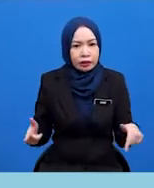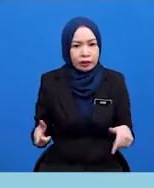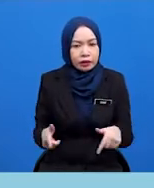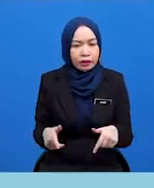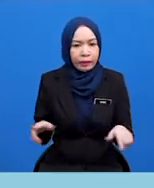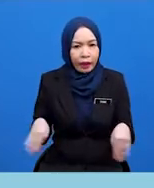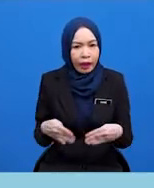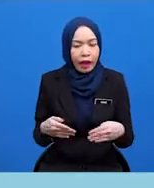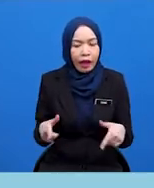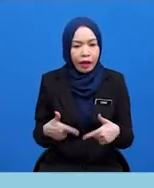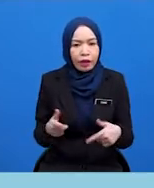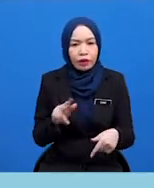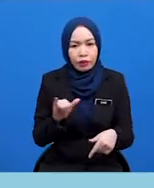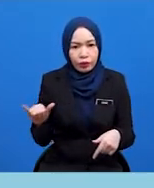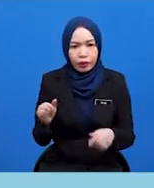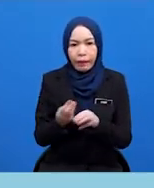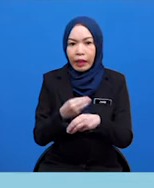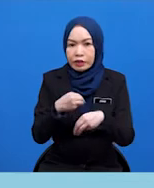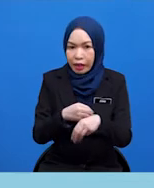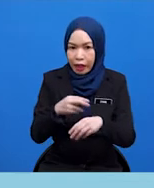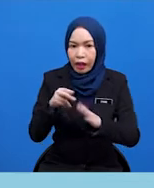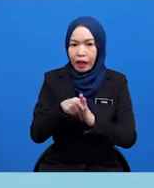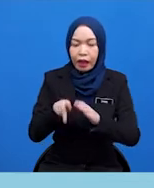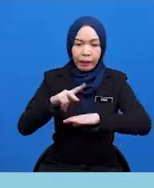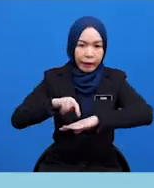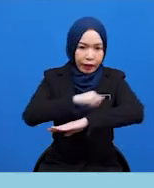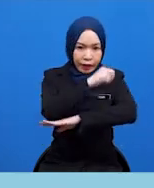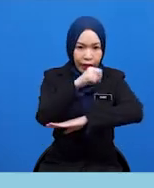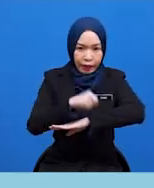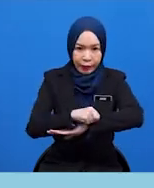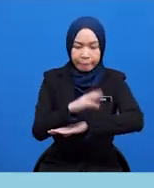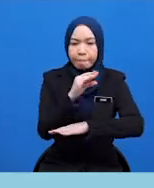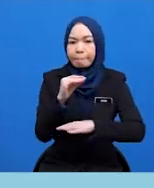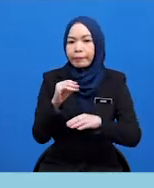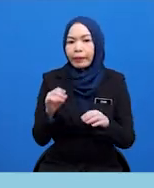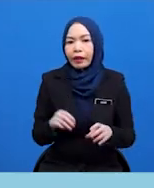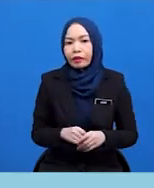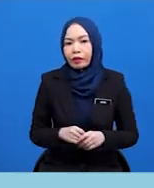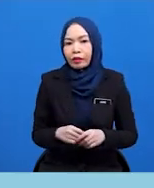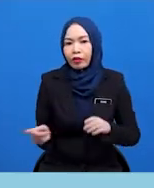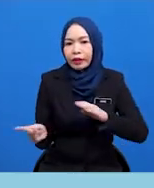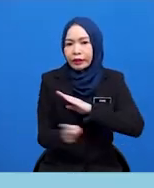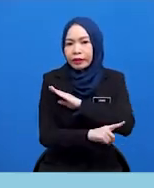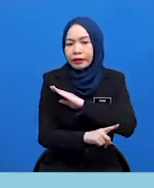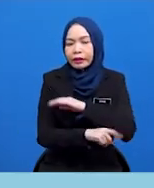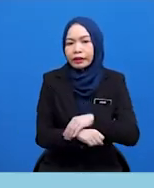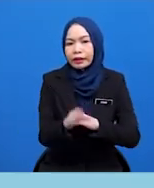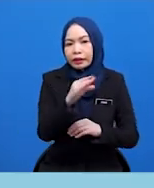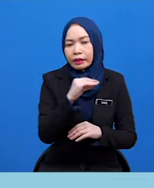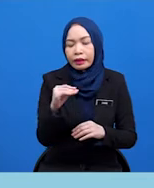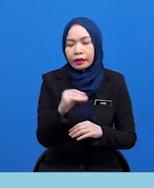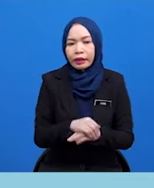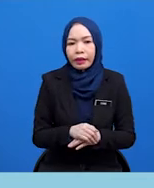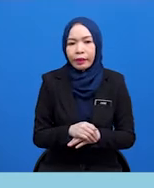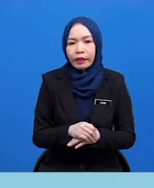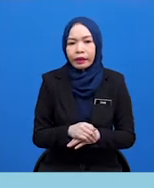pertanian. Kedua, mengenakan hukuman seperti denda, kompaun, penjara, menarik balik